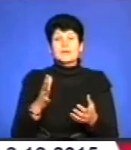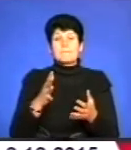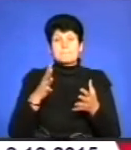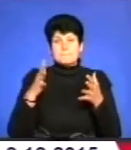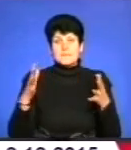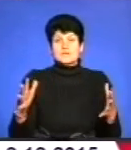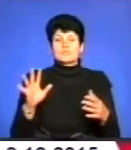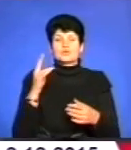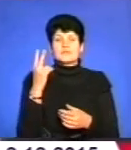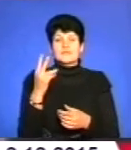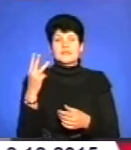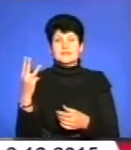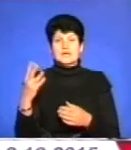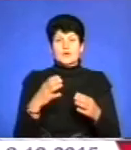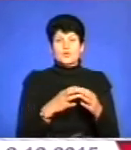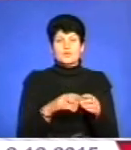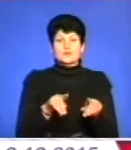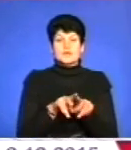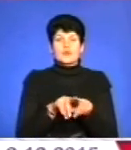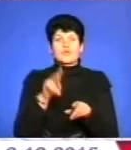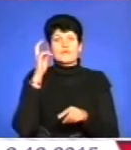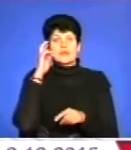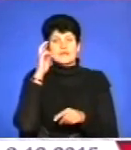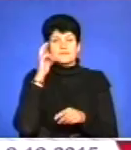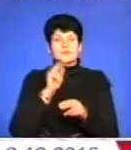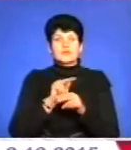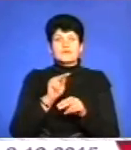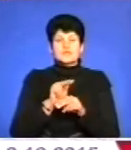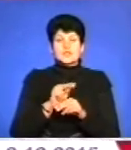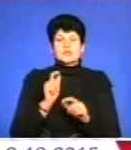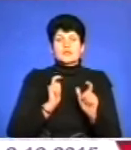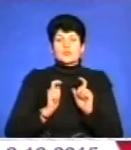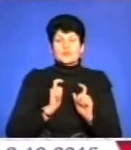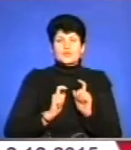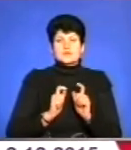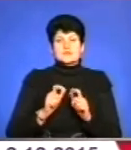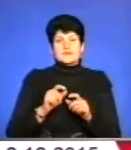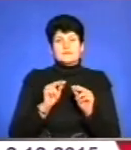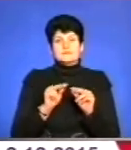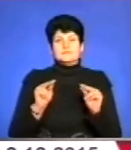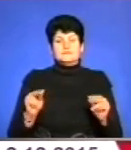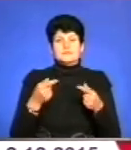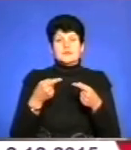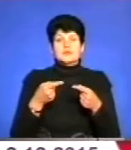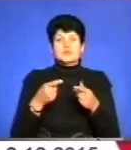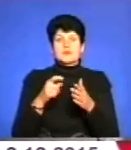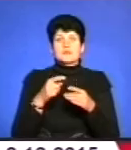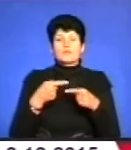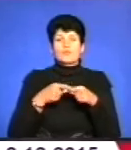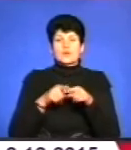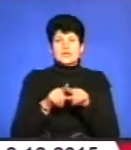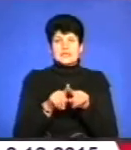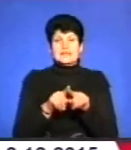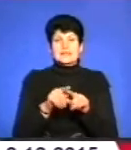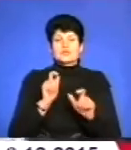2 і 3 групи, так як є в Києві. Навчає на курсах доцент Тернопільського національного технічного університету Наталія Гавдида.